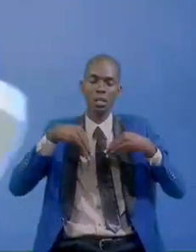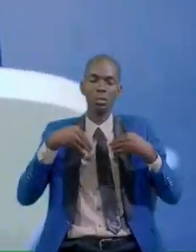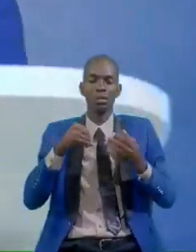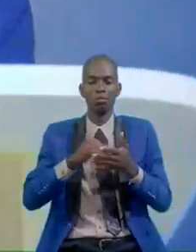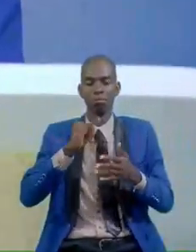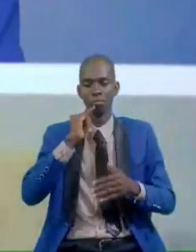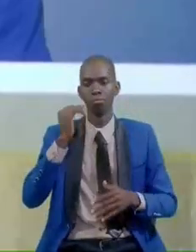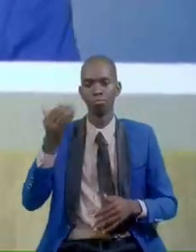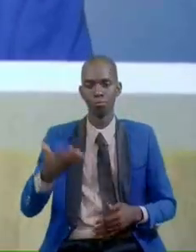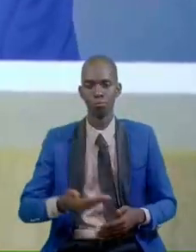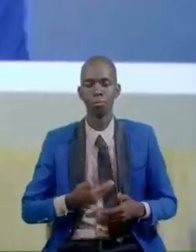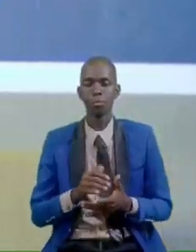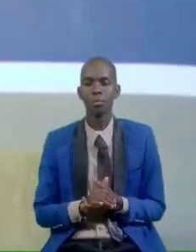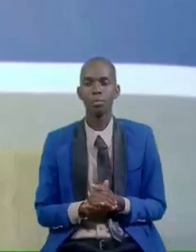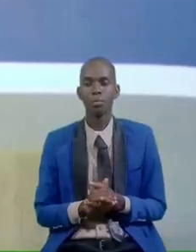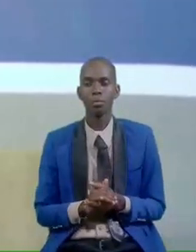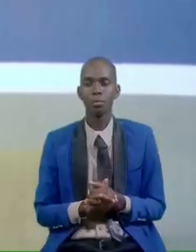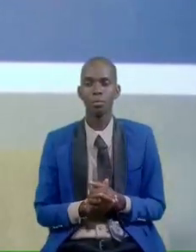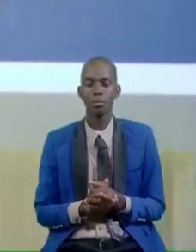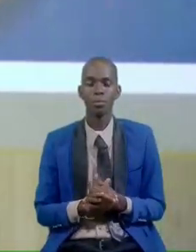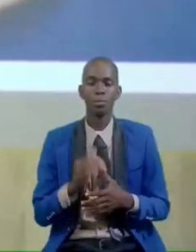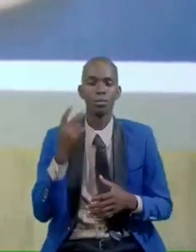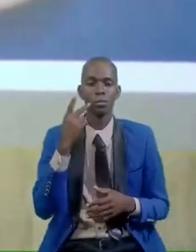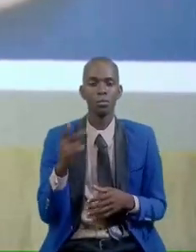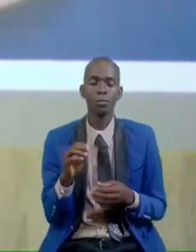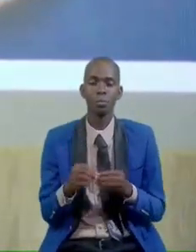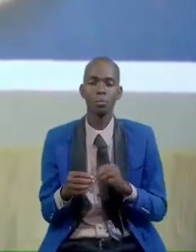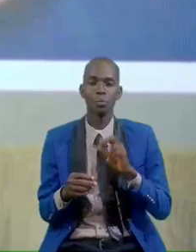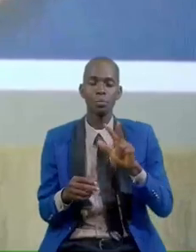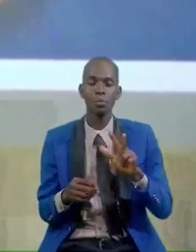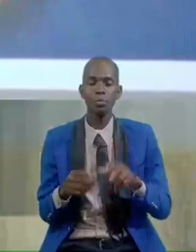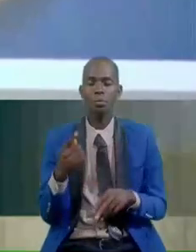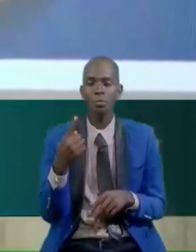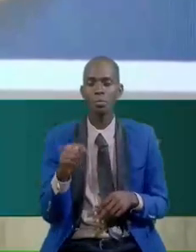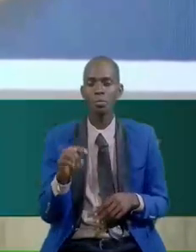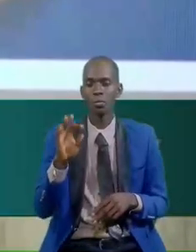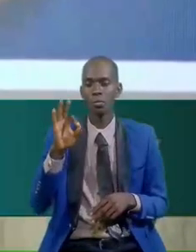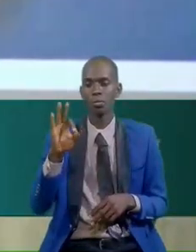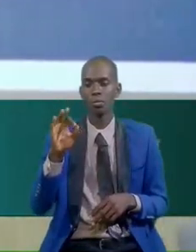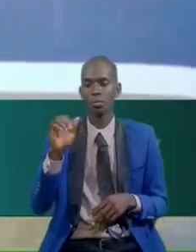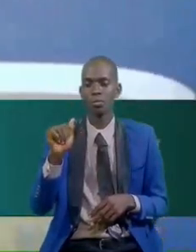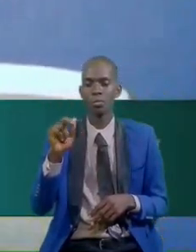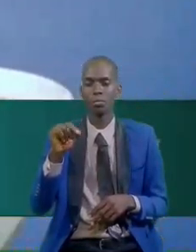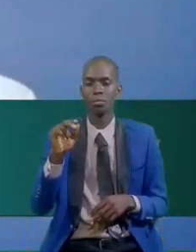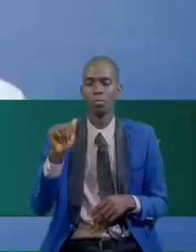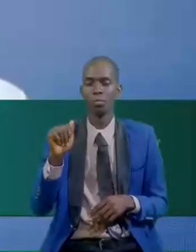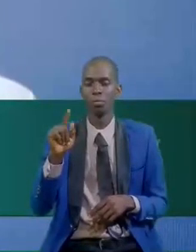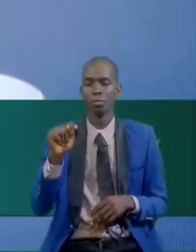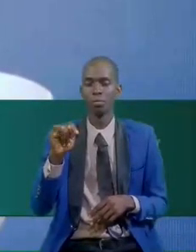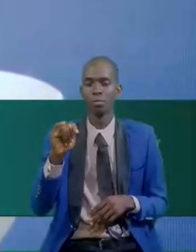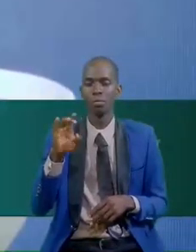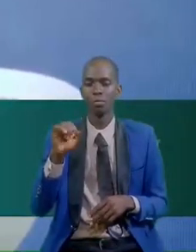Troisième élément maintenant, la supplication fanatique avec des esprits